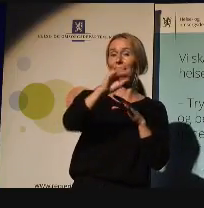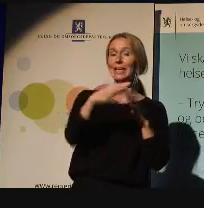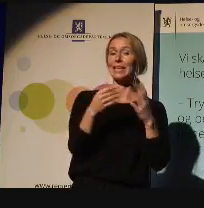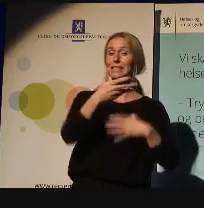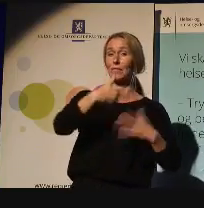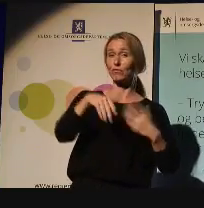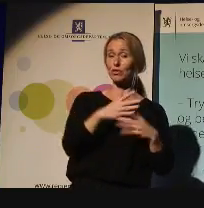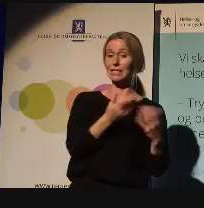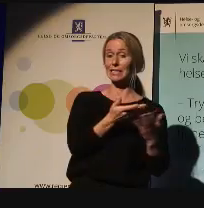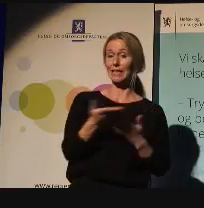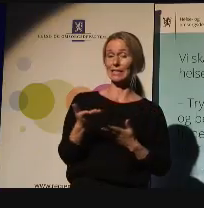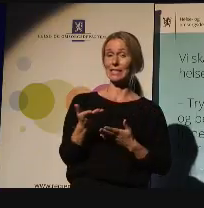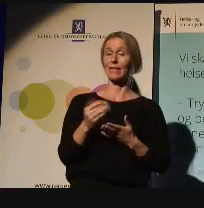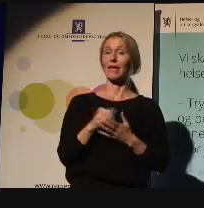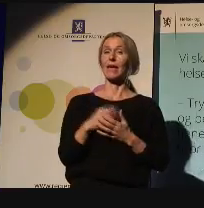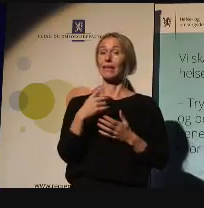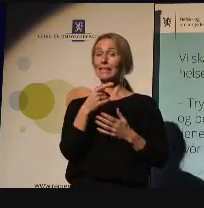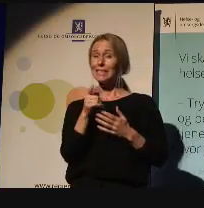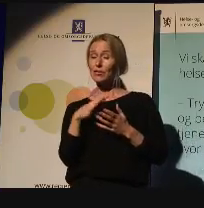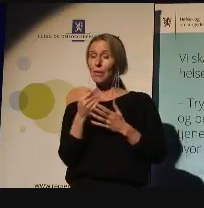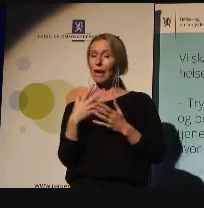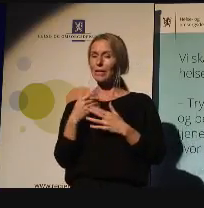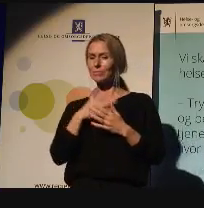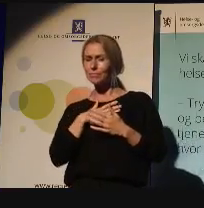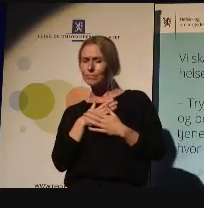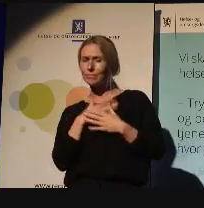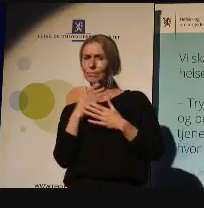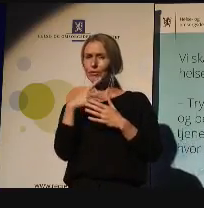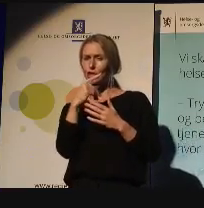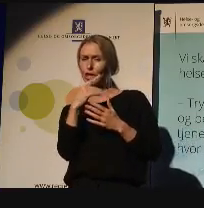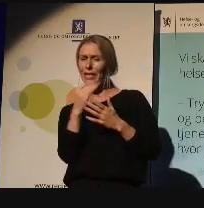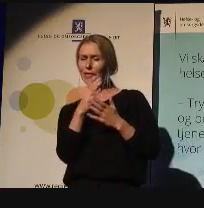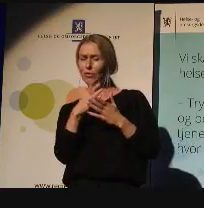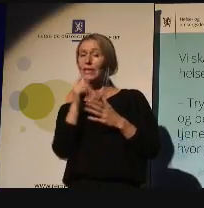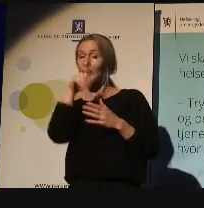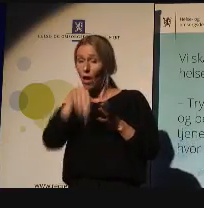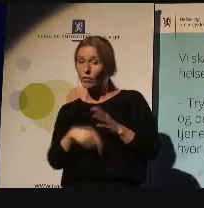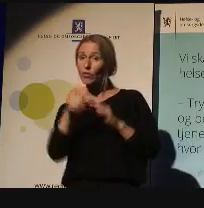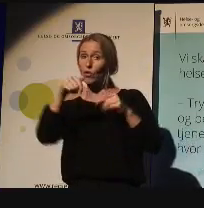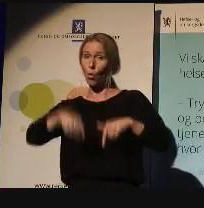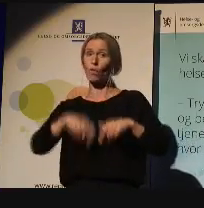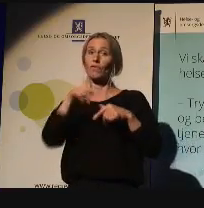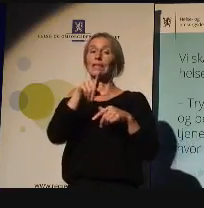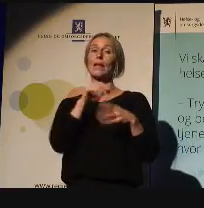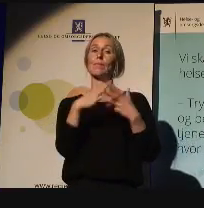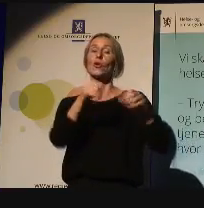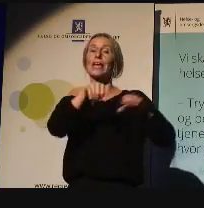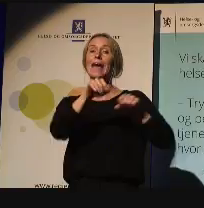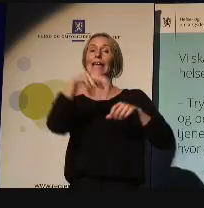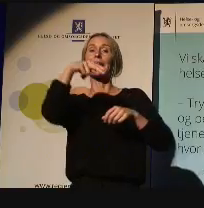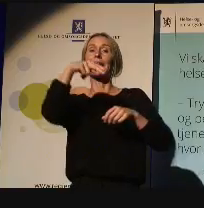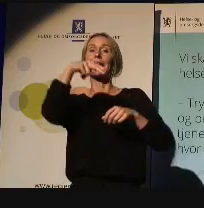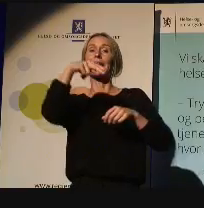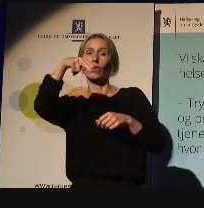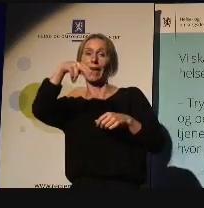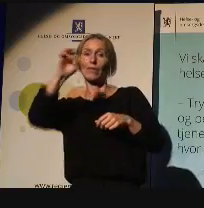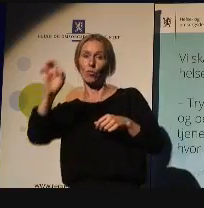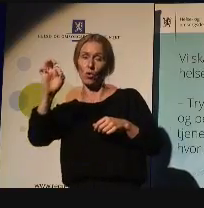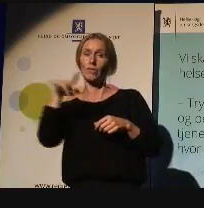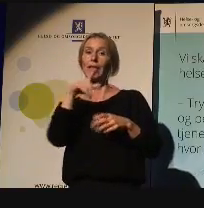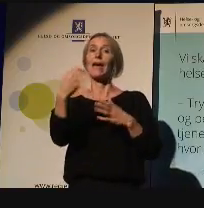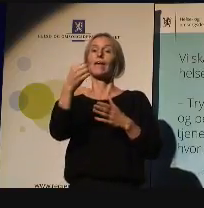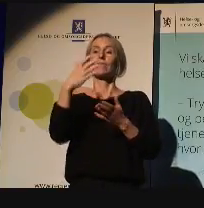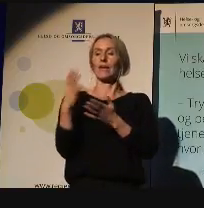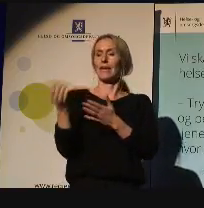omsorgstjenesten. De som da er pirret nok til å ville lese den raskt, de kan finne den på regjeringen.no. Der ligger den. Den er vedtatt nå